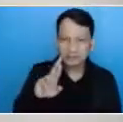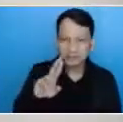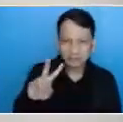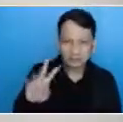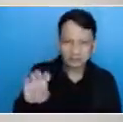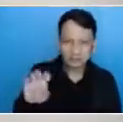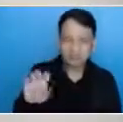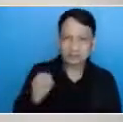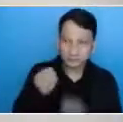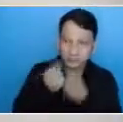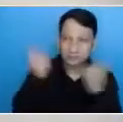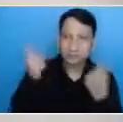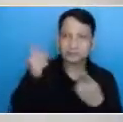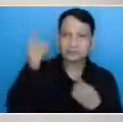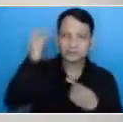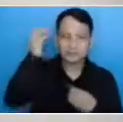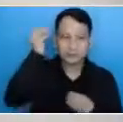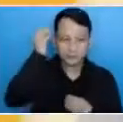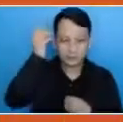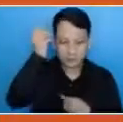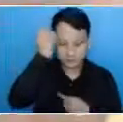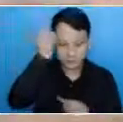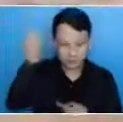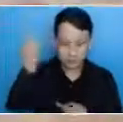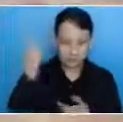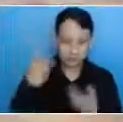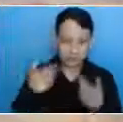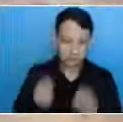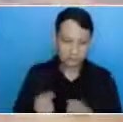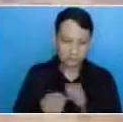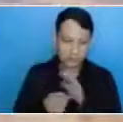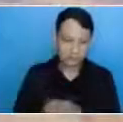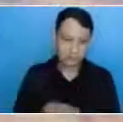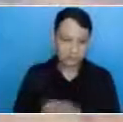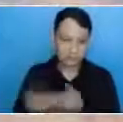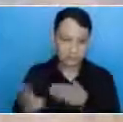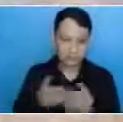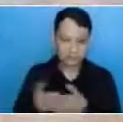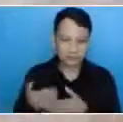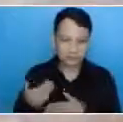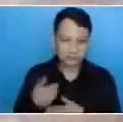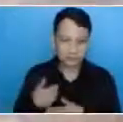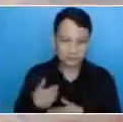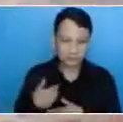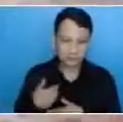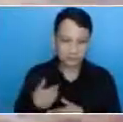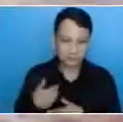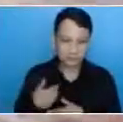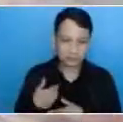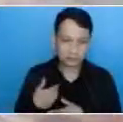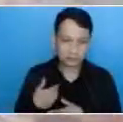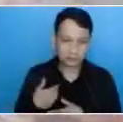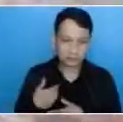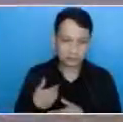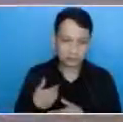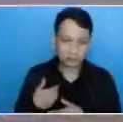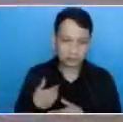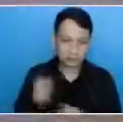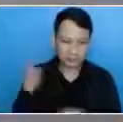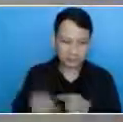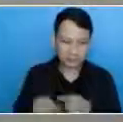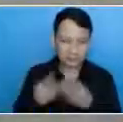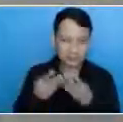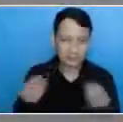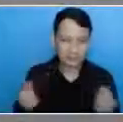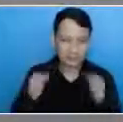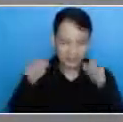na pinagdaanan dahil sa pandemya. Sa inilabas na vlog ni Oggy Diaz, mapapanood na kinamusta nito ang